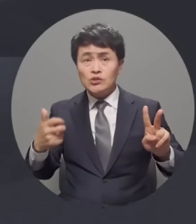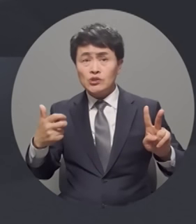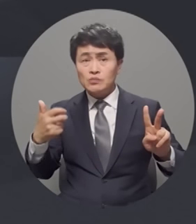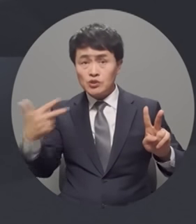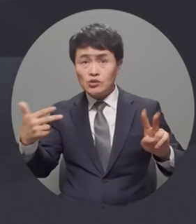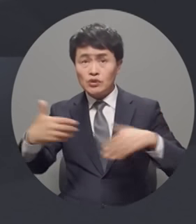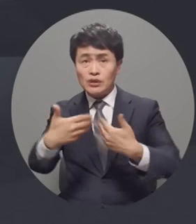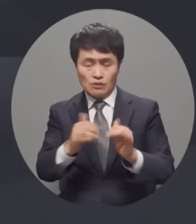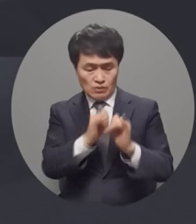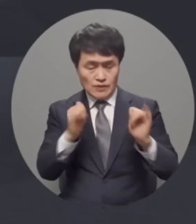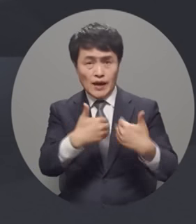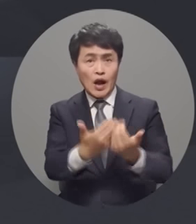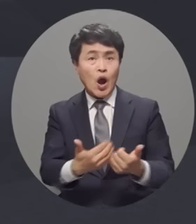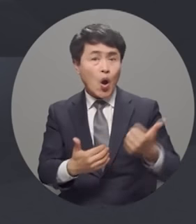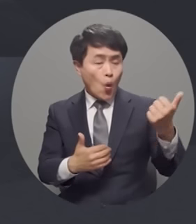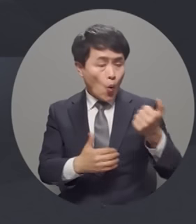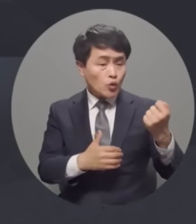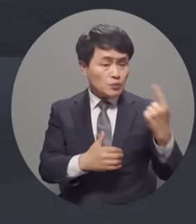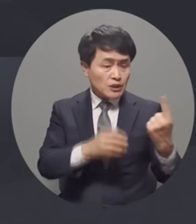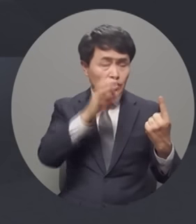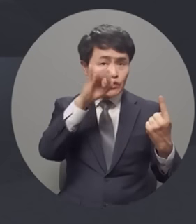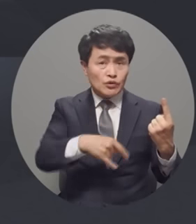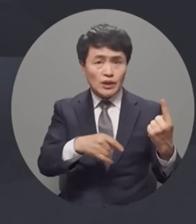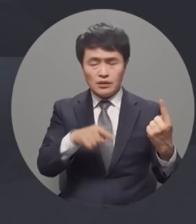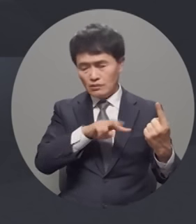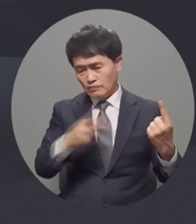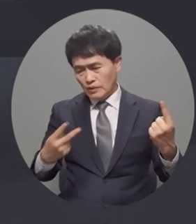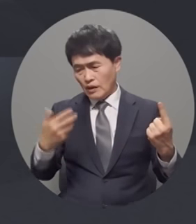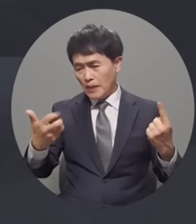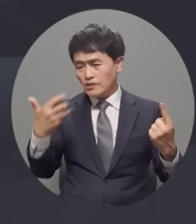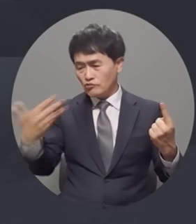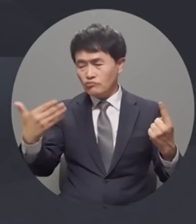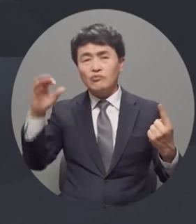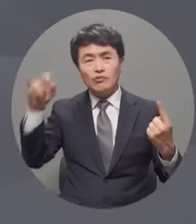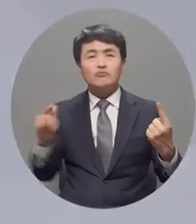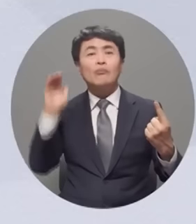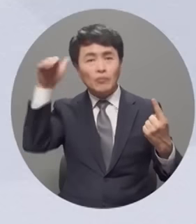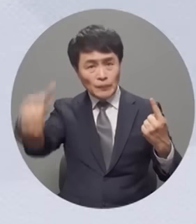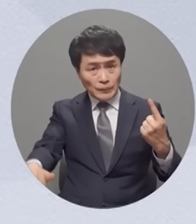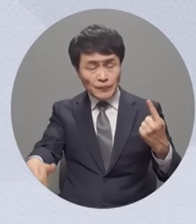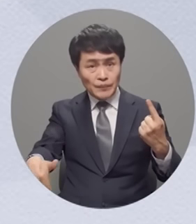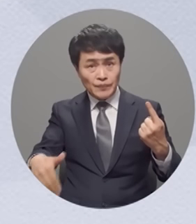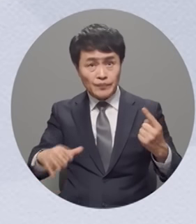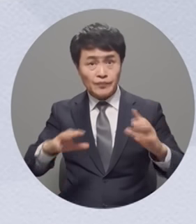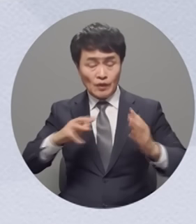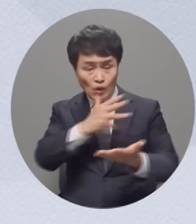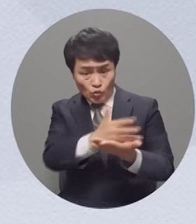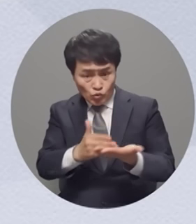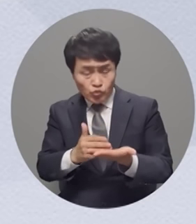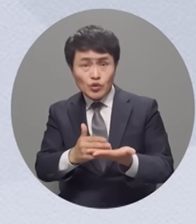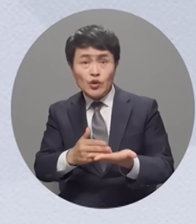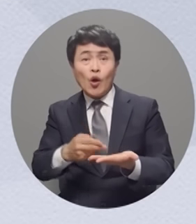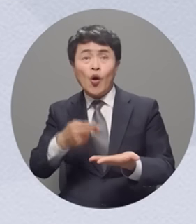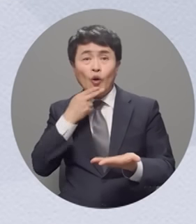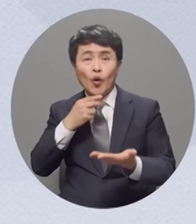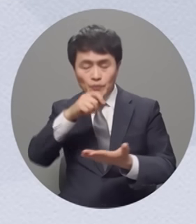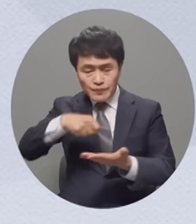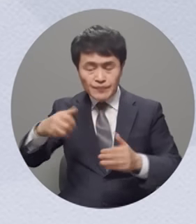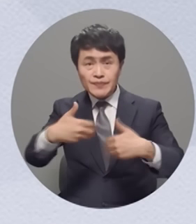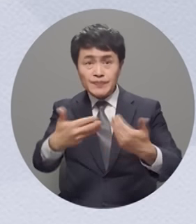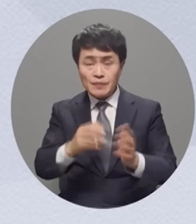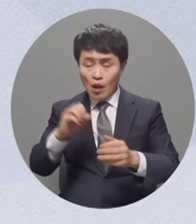사회 순위는 50위권에서 89위로 곤두박질 쳤습니다. 국경 없는 기자회는 언론 자유를